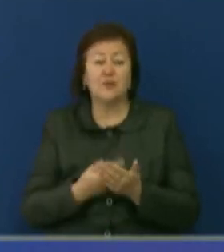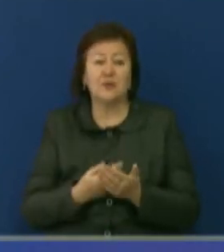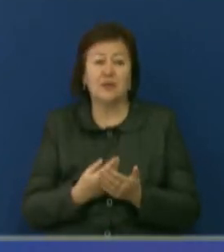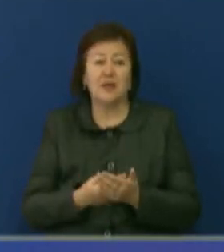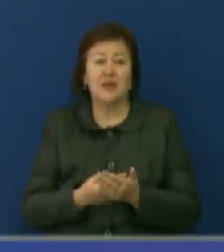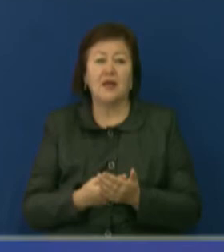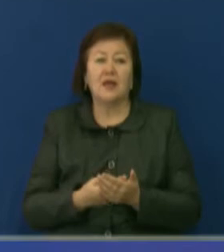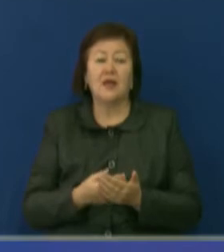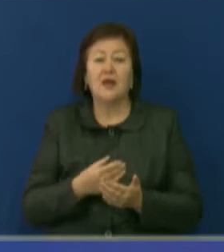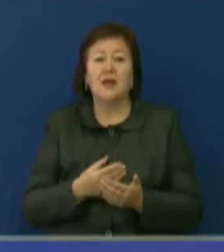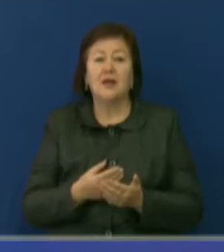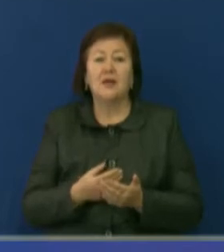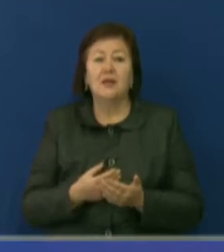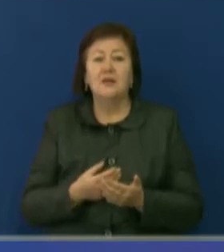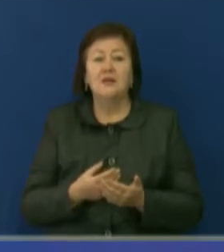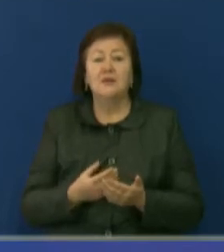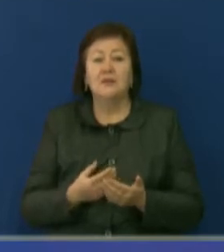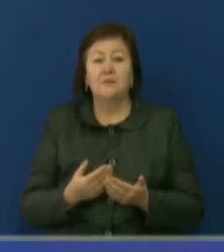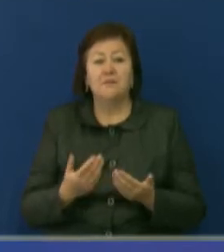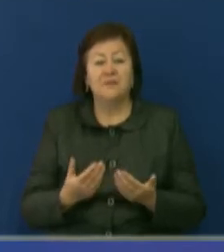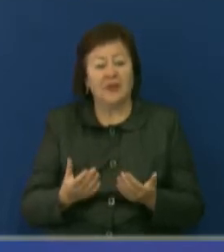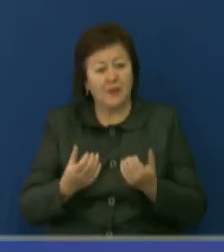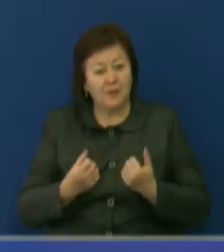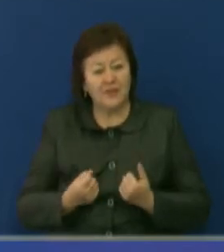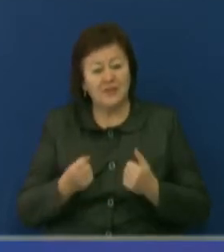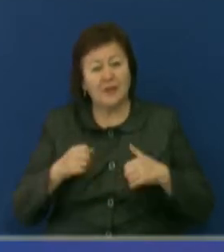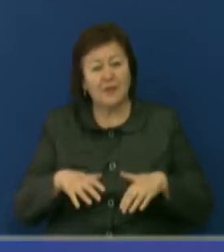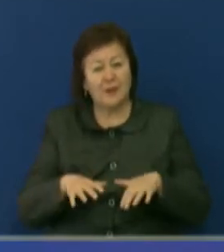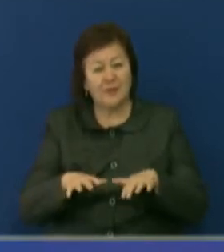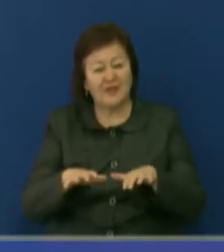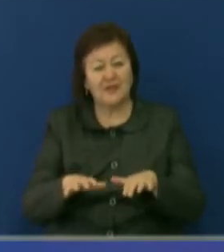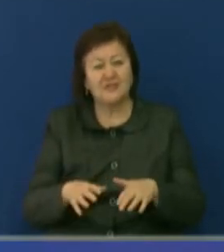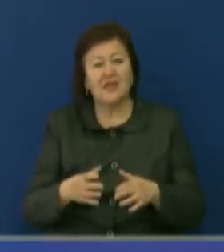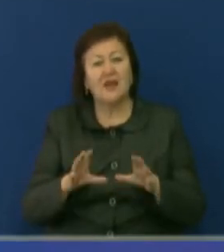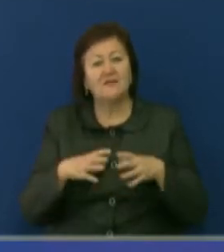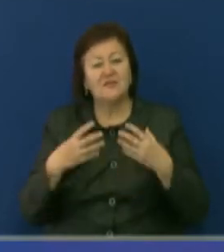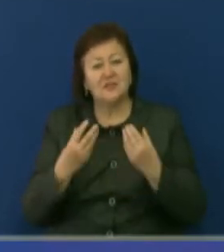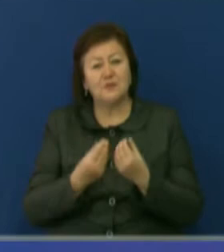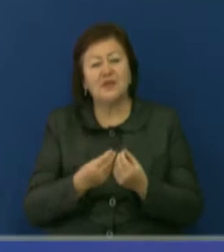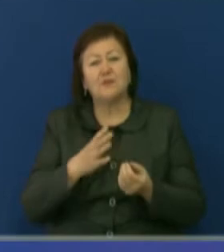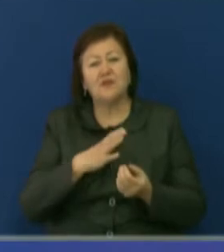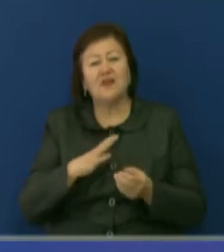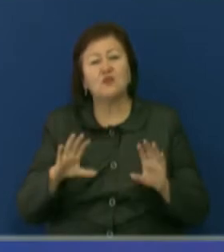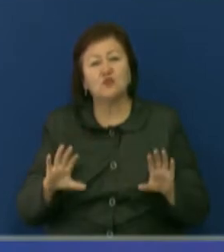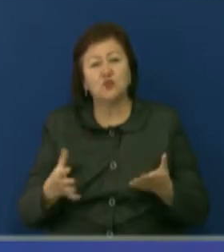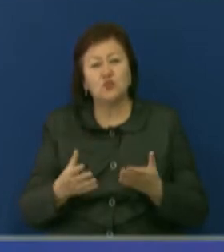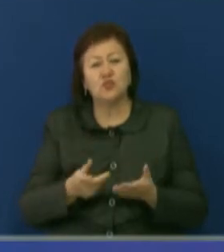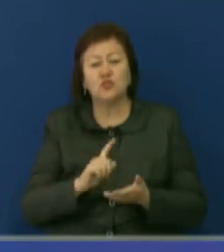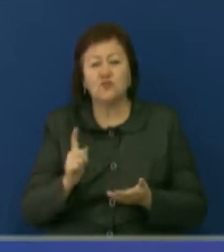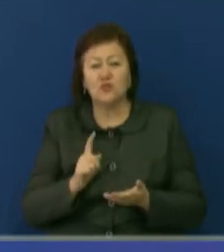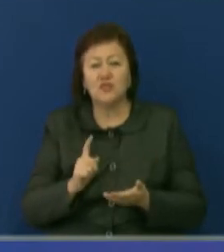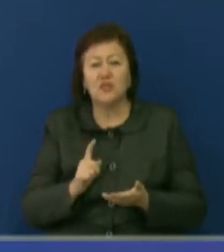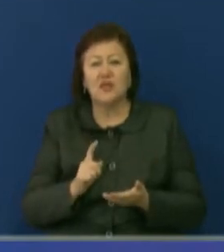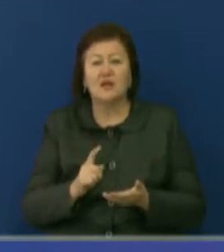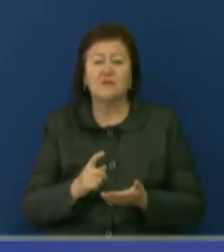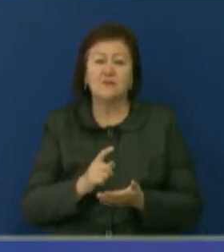тұрмыс жедел алдын алу шарасы өтті. Ел көлемінде қолға алынған шараның мақсаты отбасында орын алатын қылмыстардың алдын алу. Осы